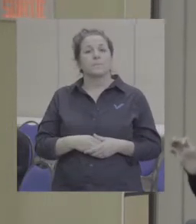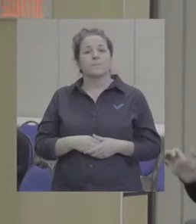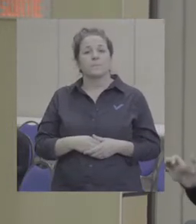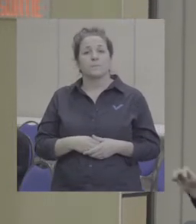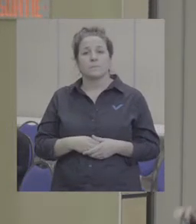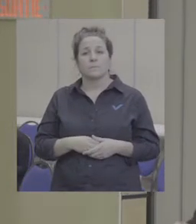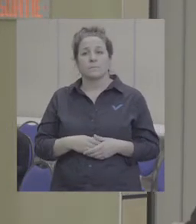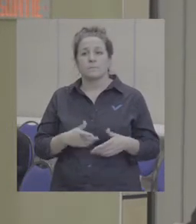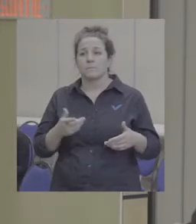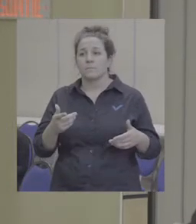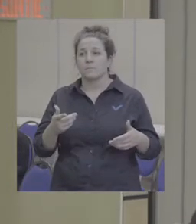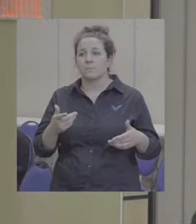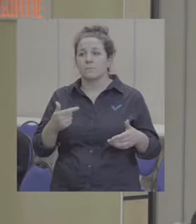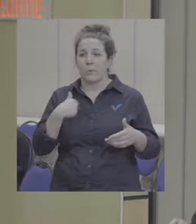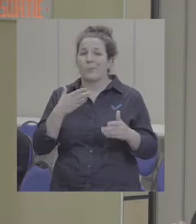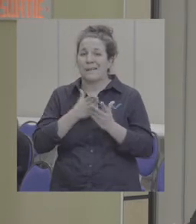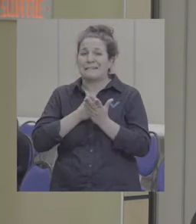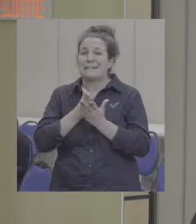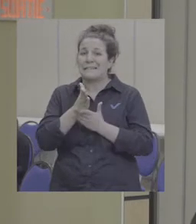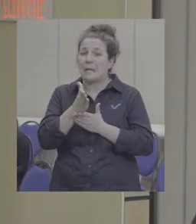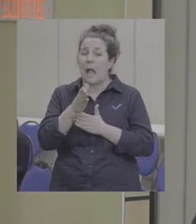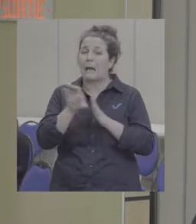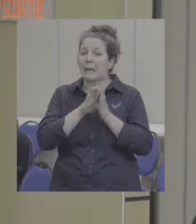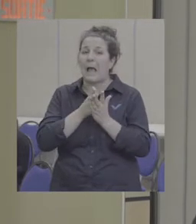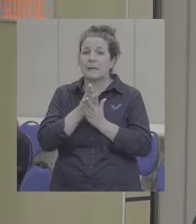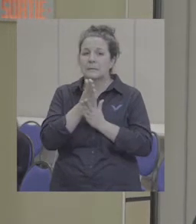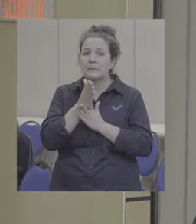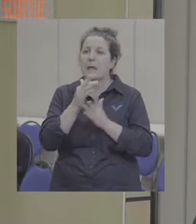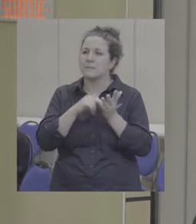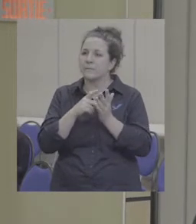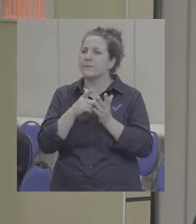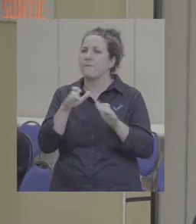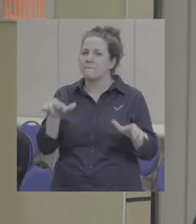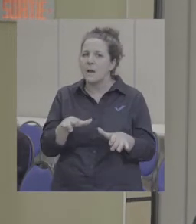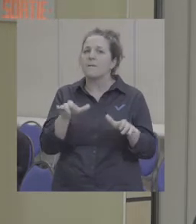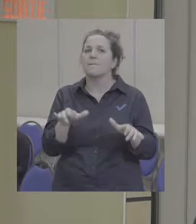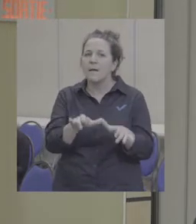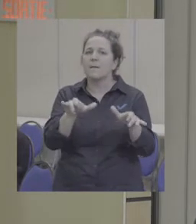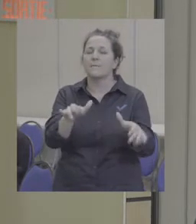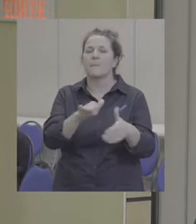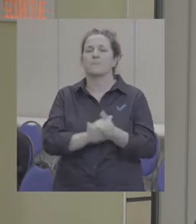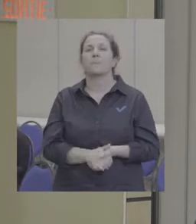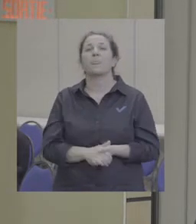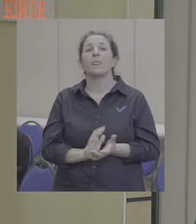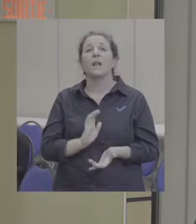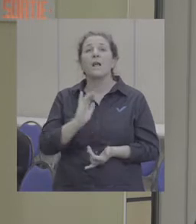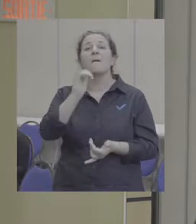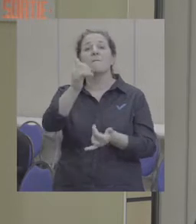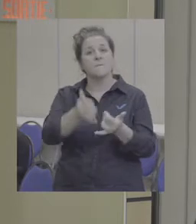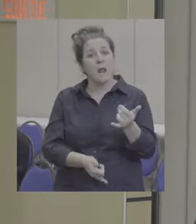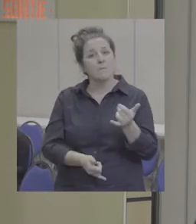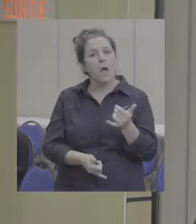on persiste, quand on est résilient, on persiste et on persiste. Finalement,